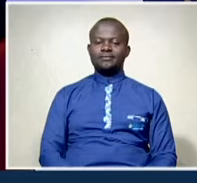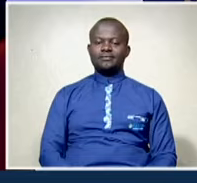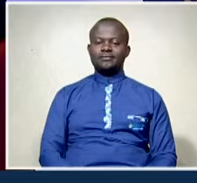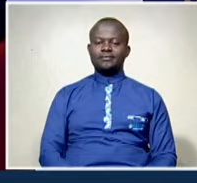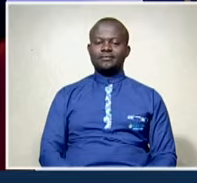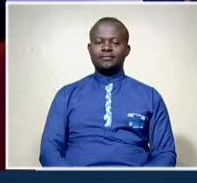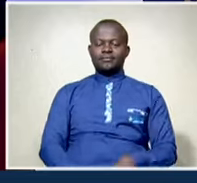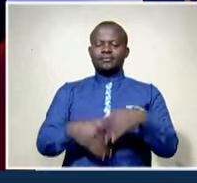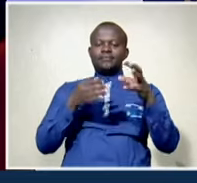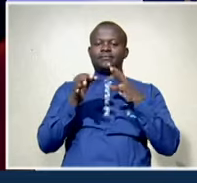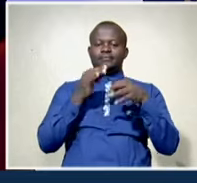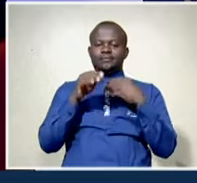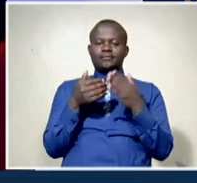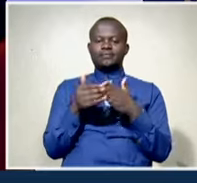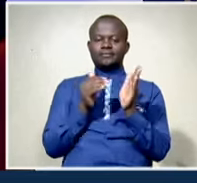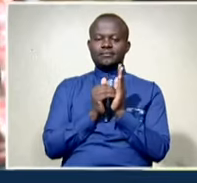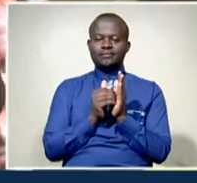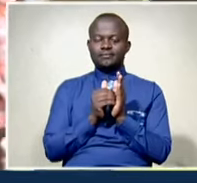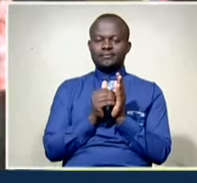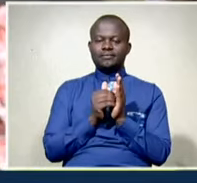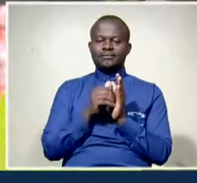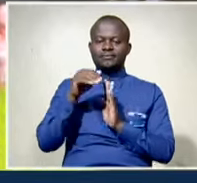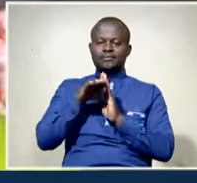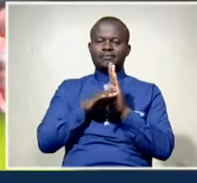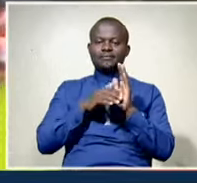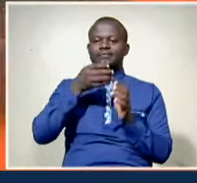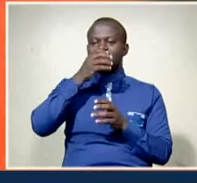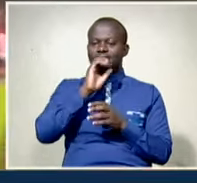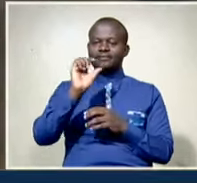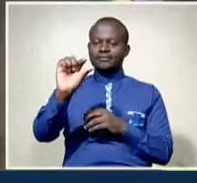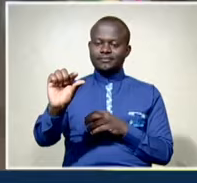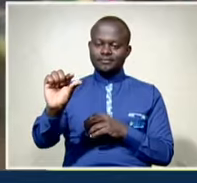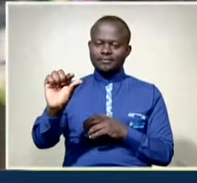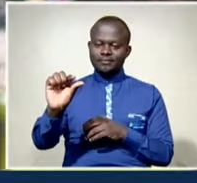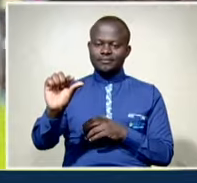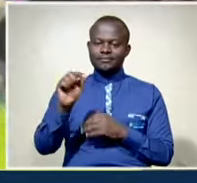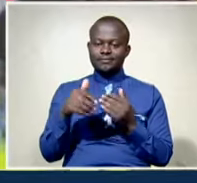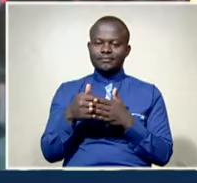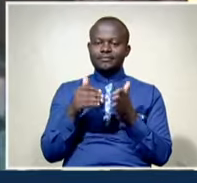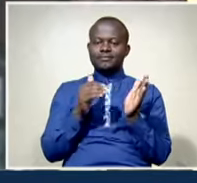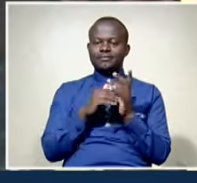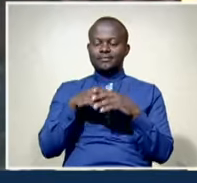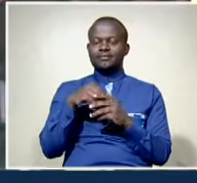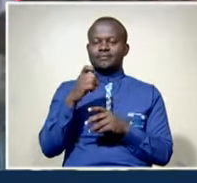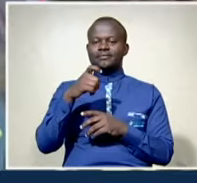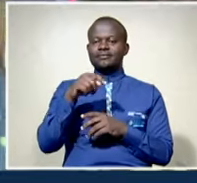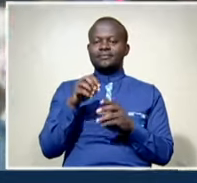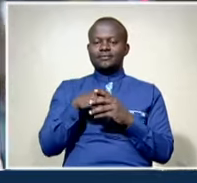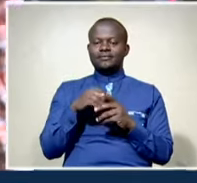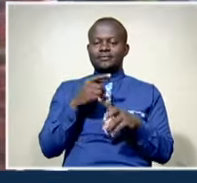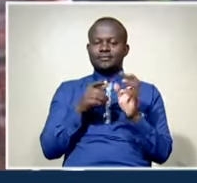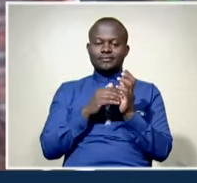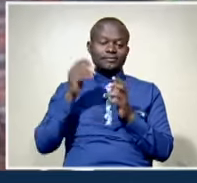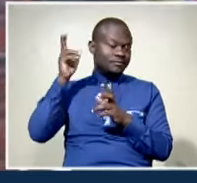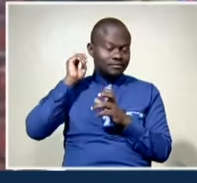bari kugenda babibasobanurira gahunda yo kunywa resi cyangwa se kunywa inzoga nkeya nayo muri expo irahari nkaho ngaho muri